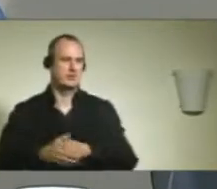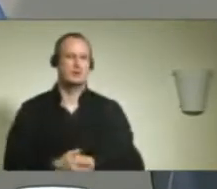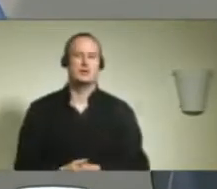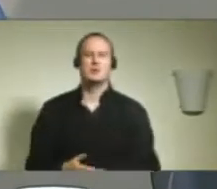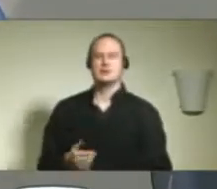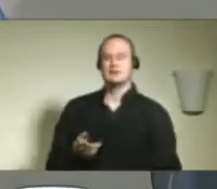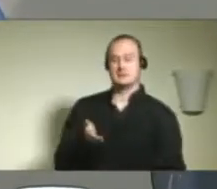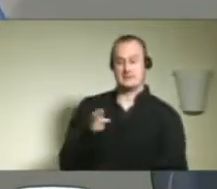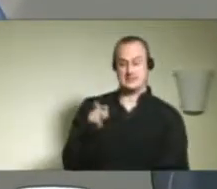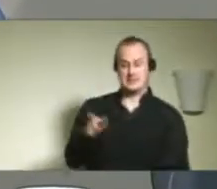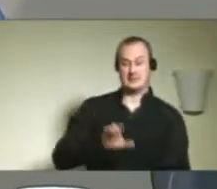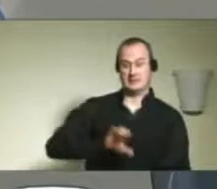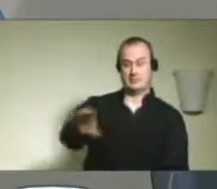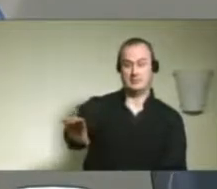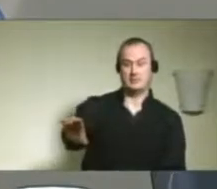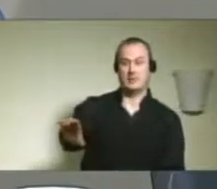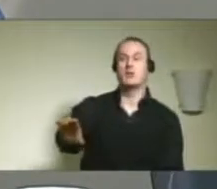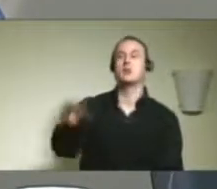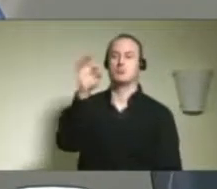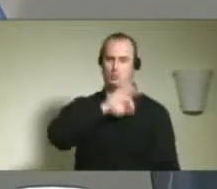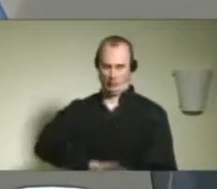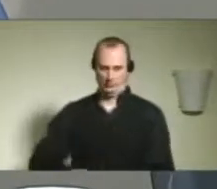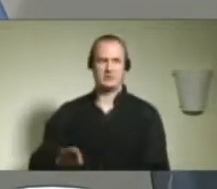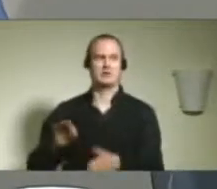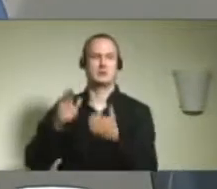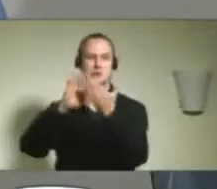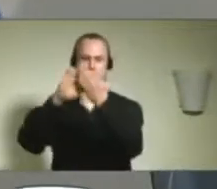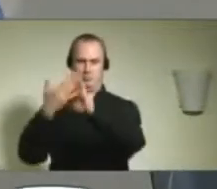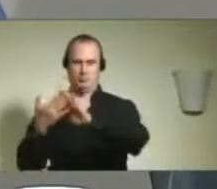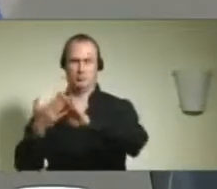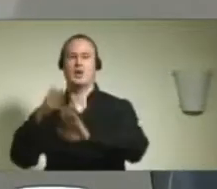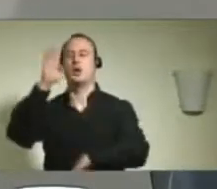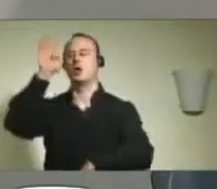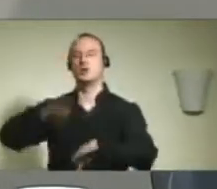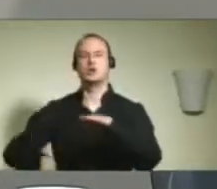à la société au lieu d'aller dans les poches de l'élite.